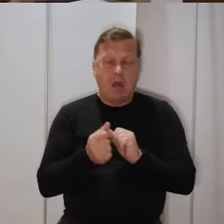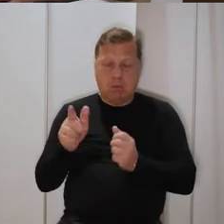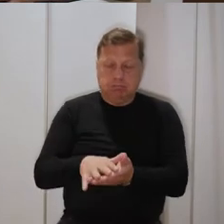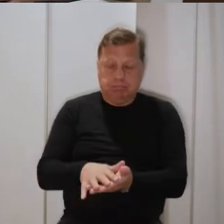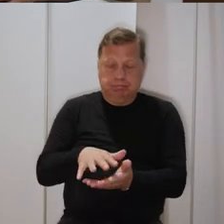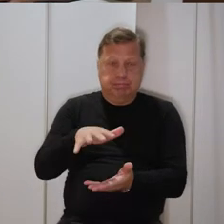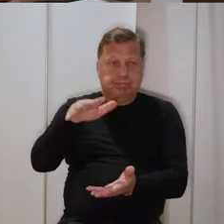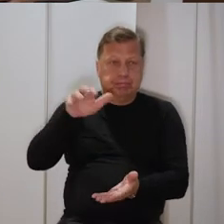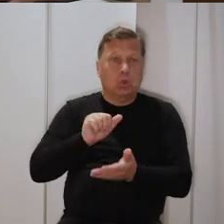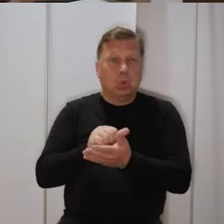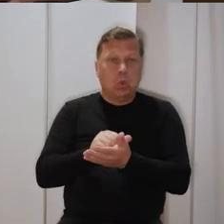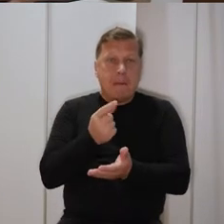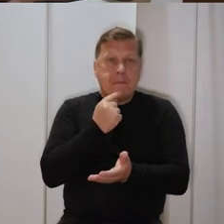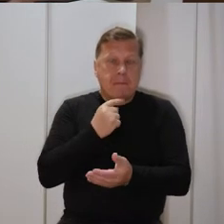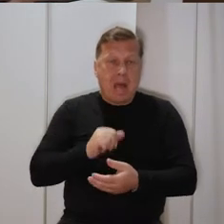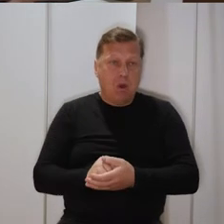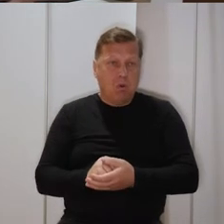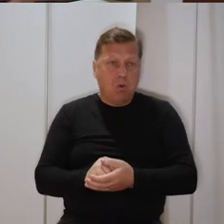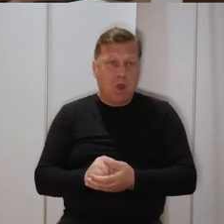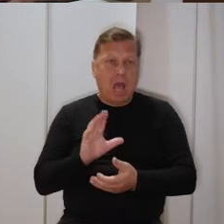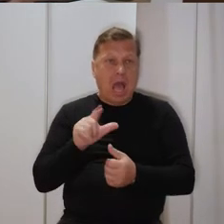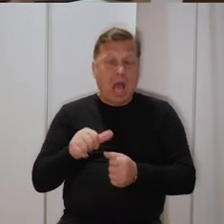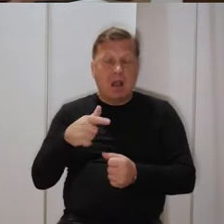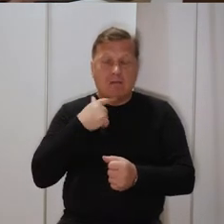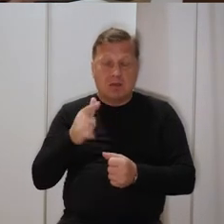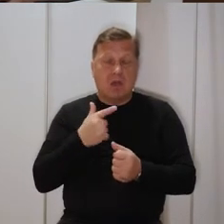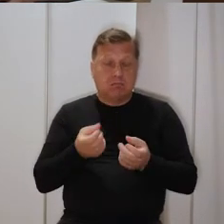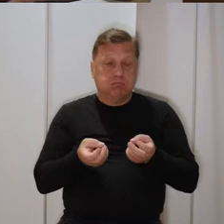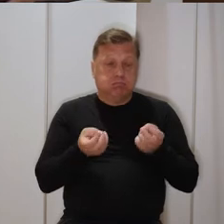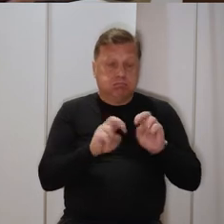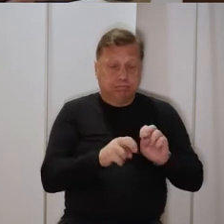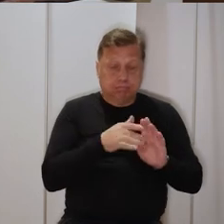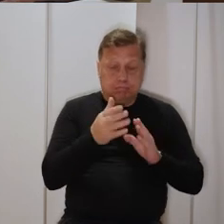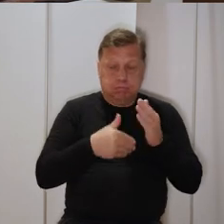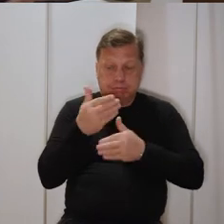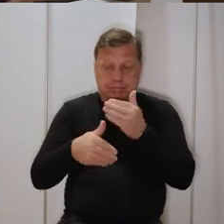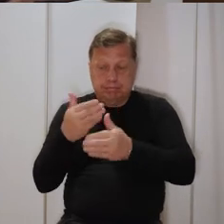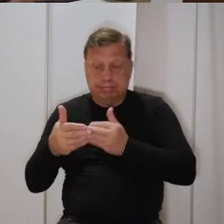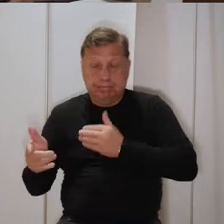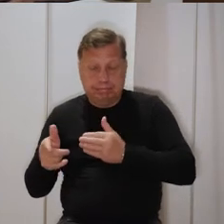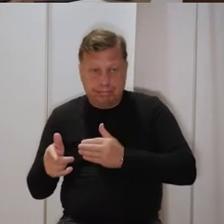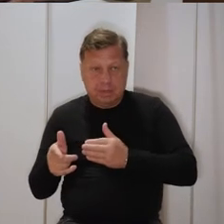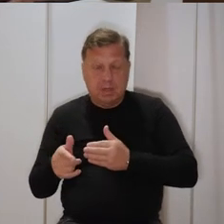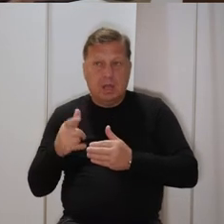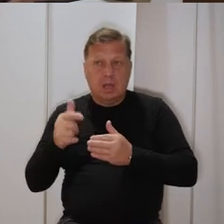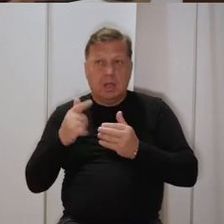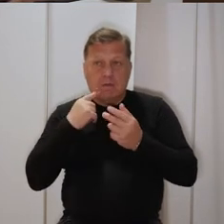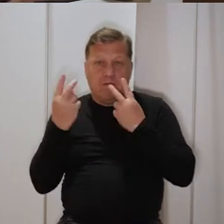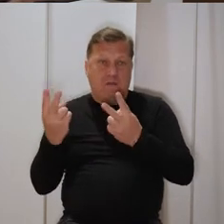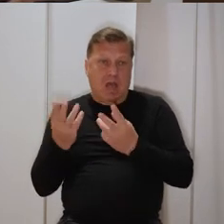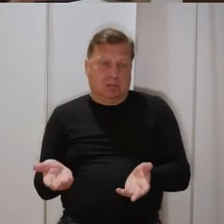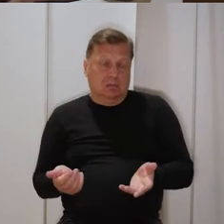egzemplarzy, ale podczas tworzenia odbył się jakiś ważny proces i pewne porządkowanie myśli, które